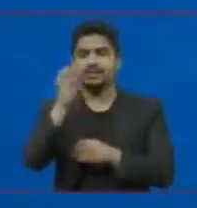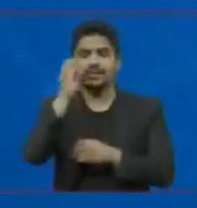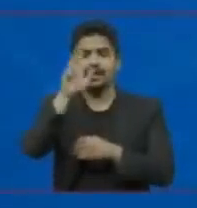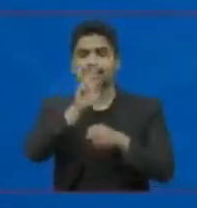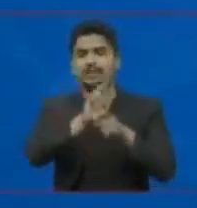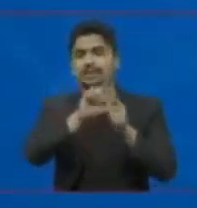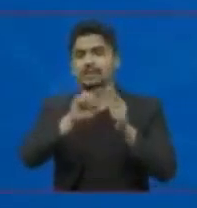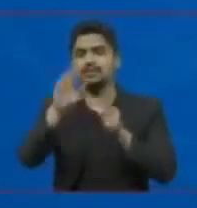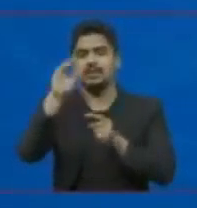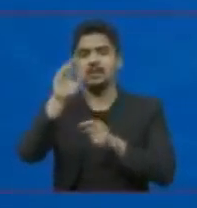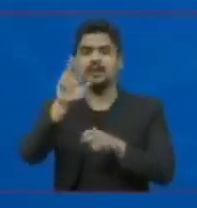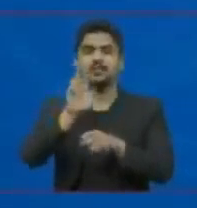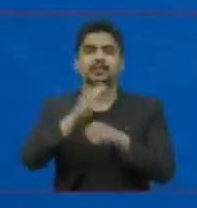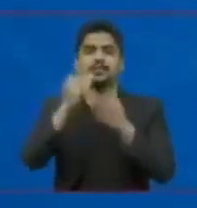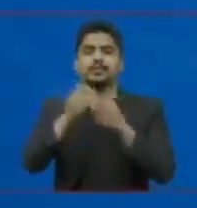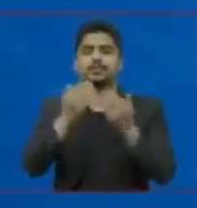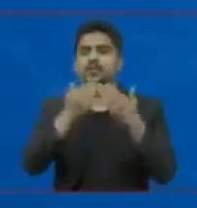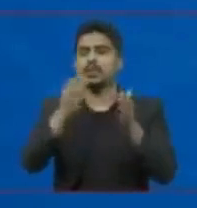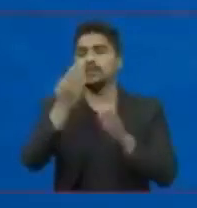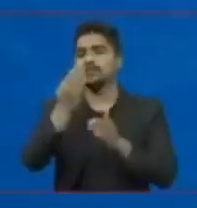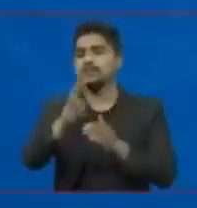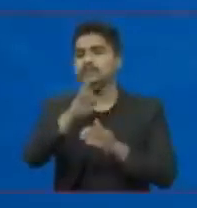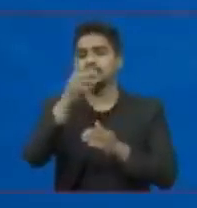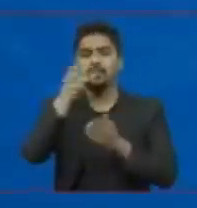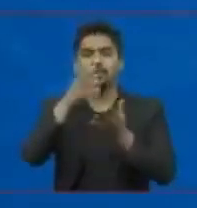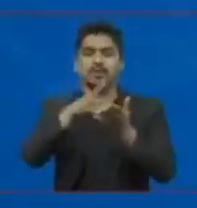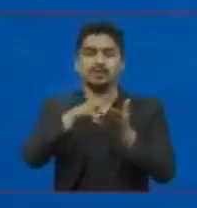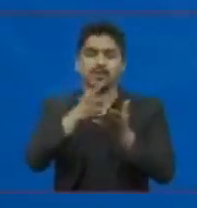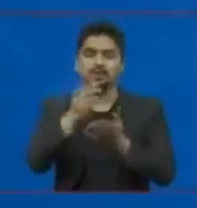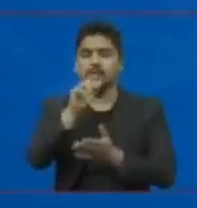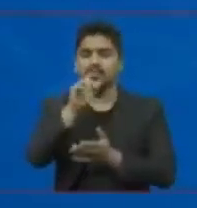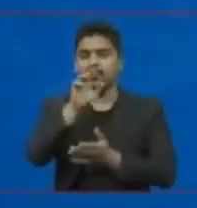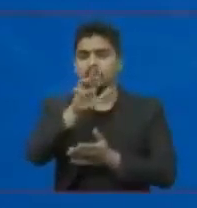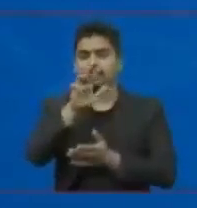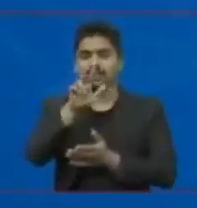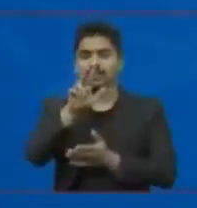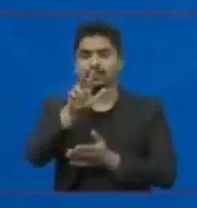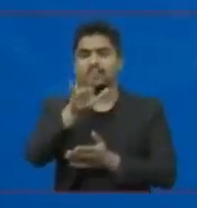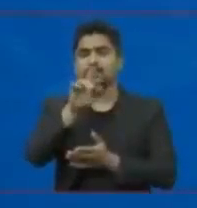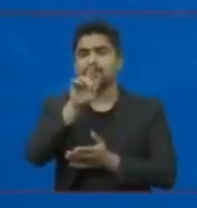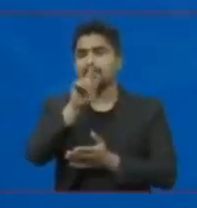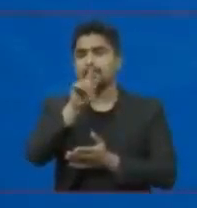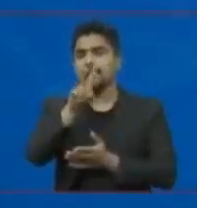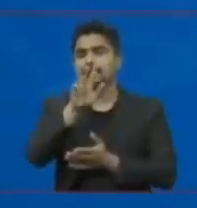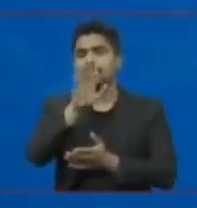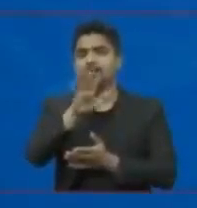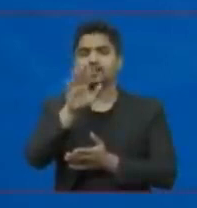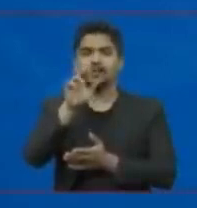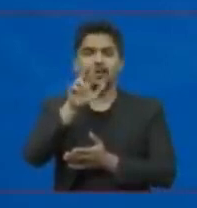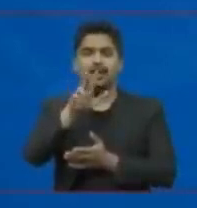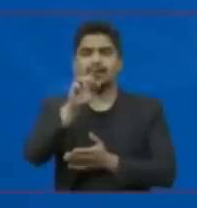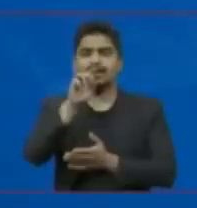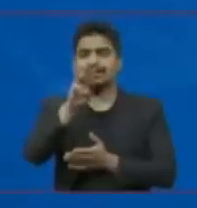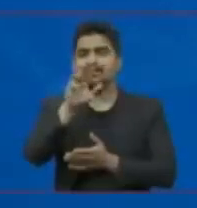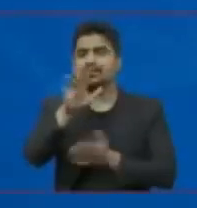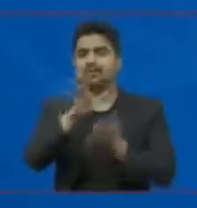710 मेगावाटसम्म बिजुली भारतबाट आयात गरिरहेको छ। प्राधिकरणले अहिले सबैभन्दा धेरै ढल्केबर मुजफ्फरपुर प्रसारण लाइन